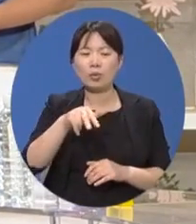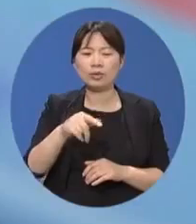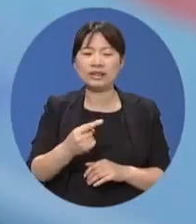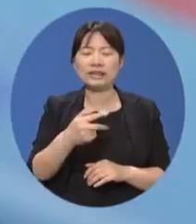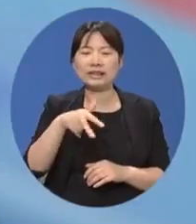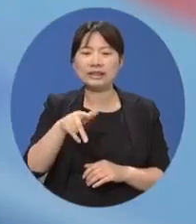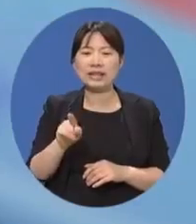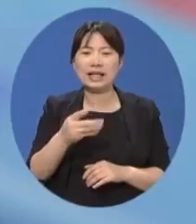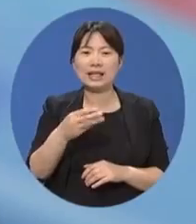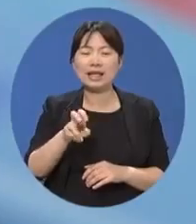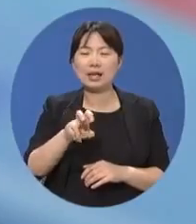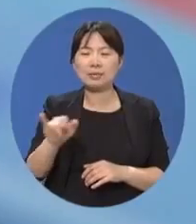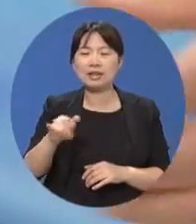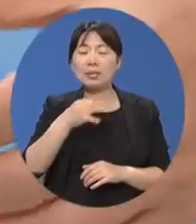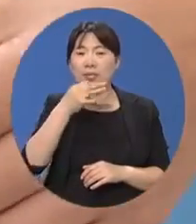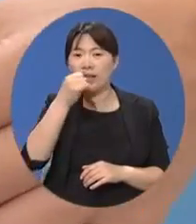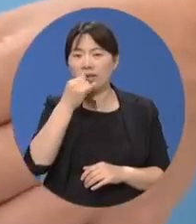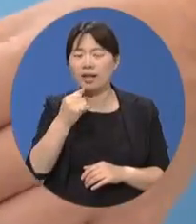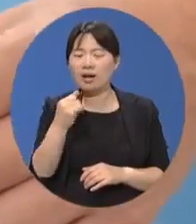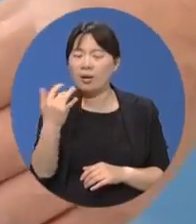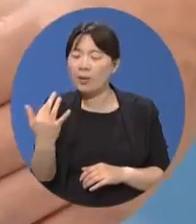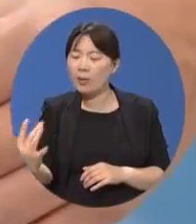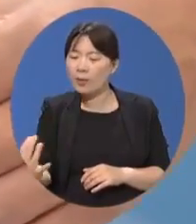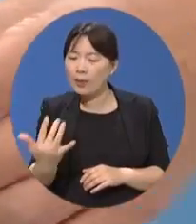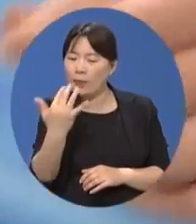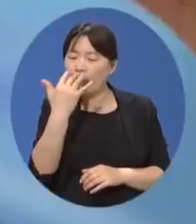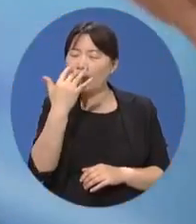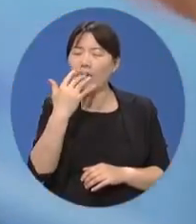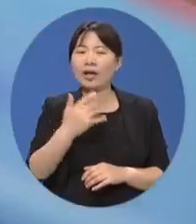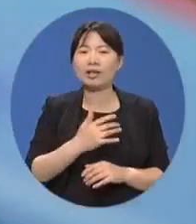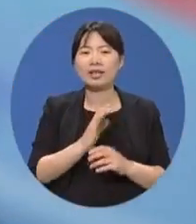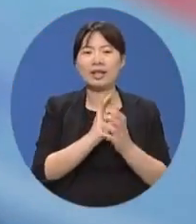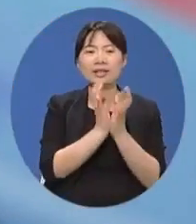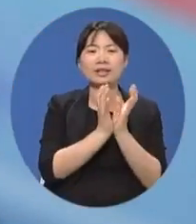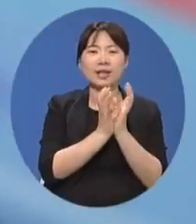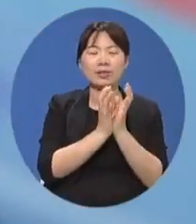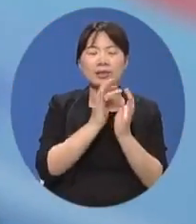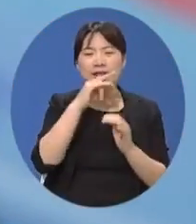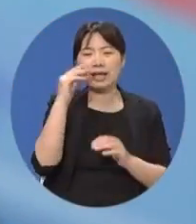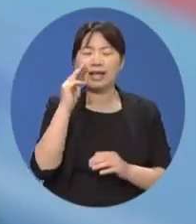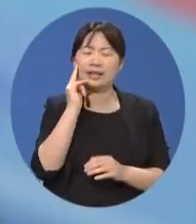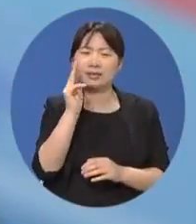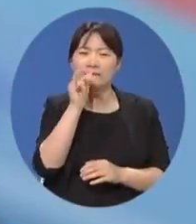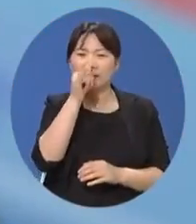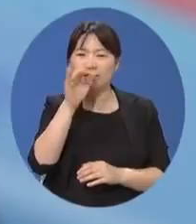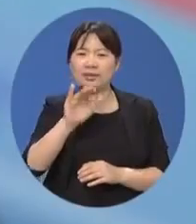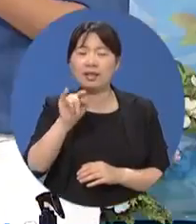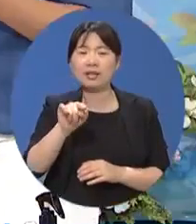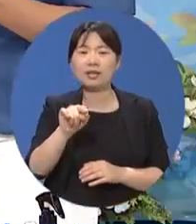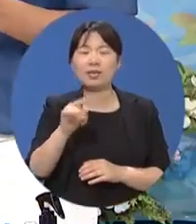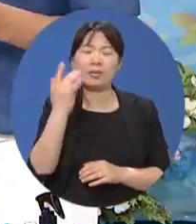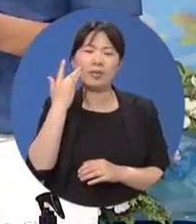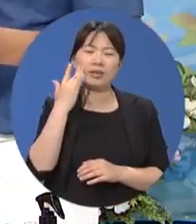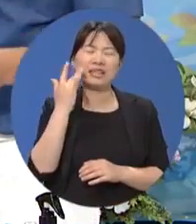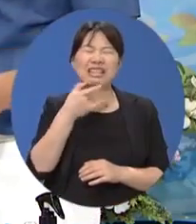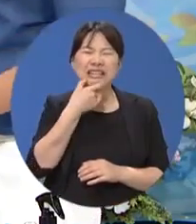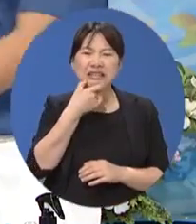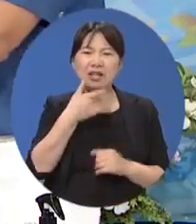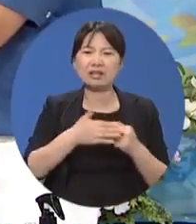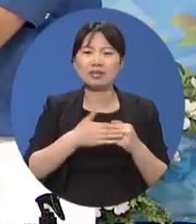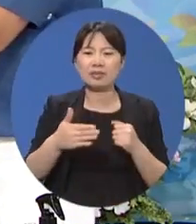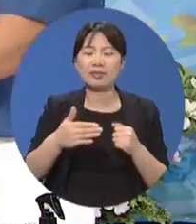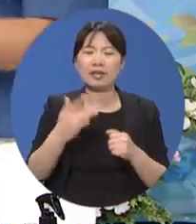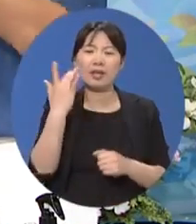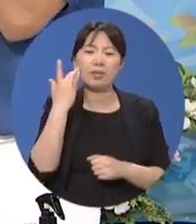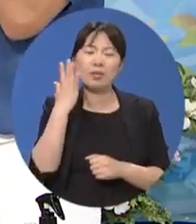불러요 그래서 룩에 냄새를 맡아 보시면 장미 향이 굉장히 심하게 나는데 이 장미 향을 무기가 굉장히 싫어해요 예